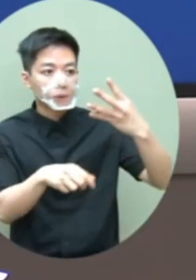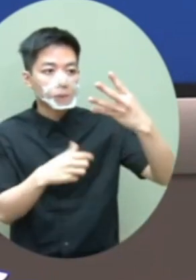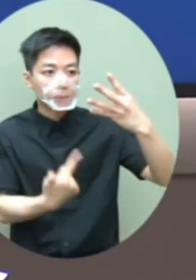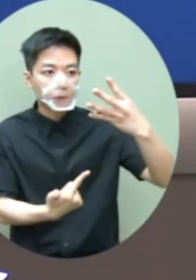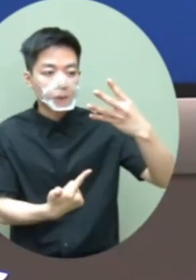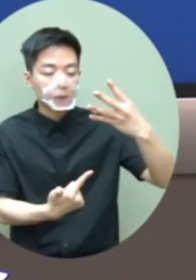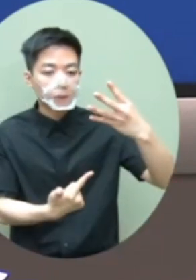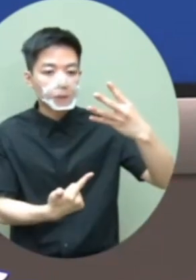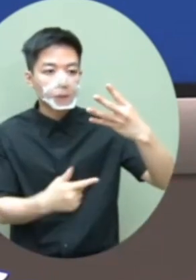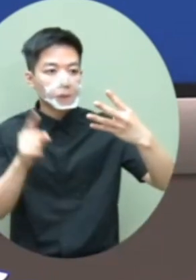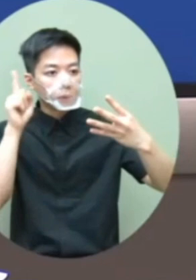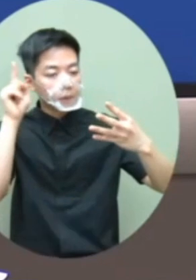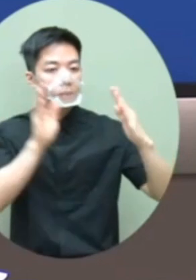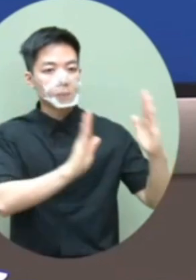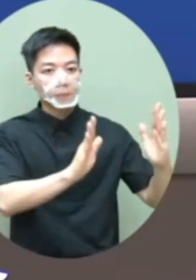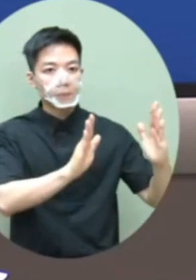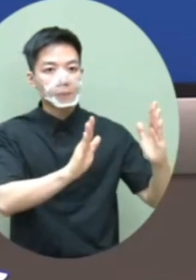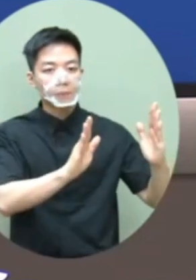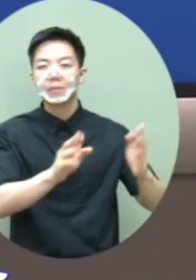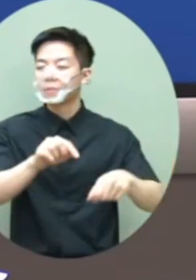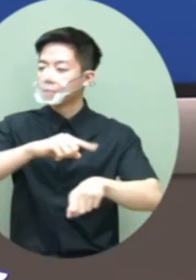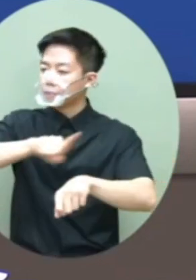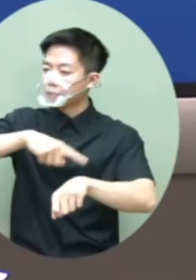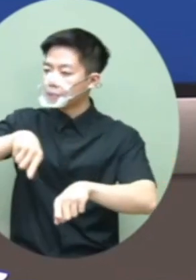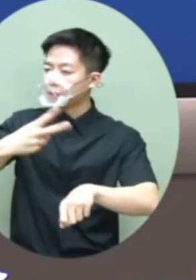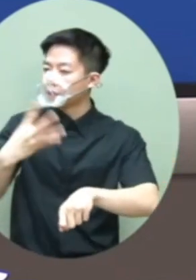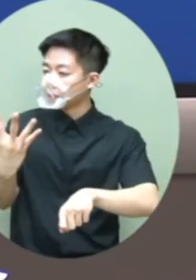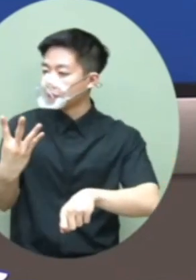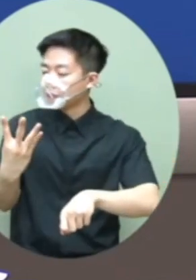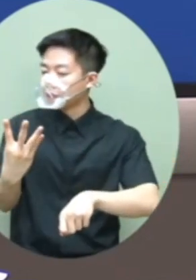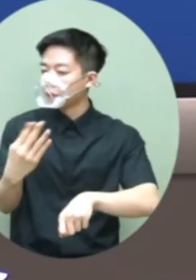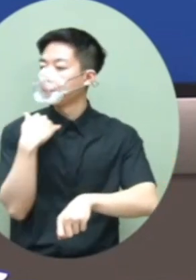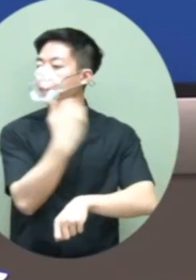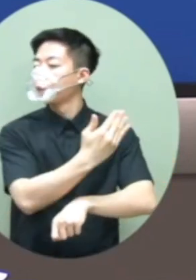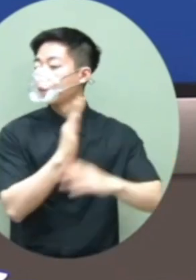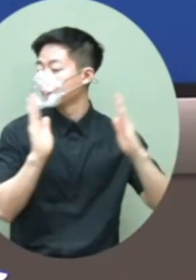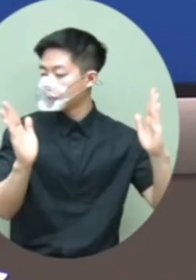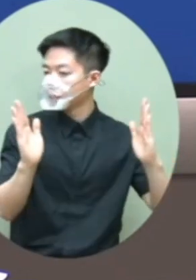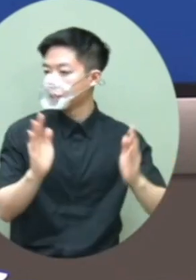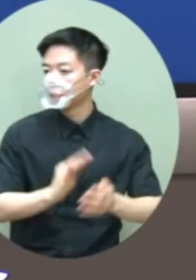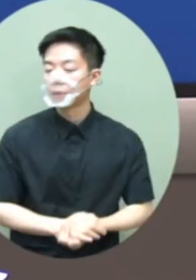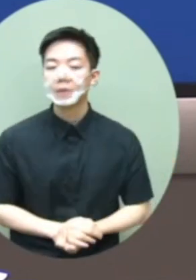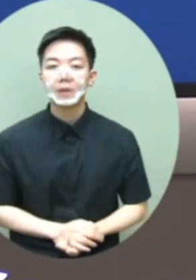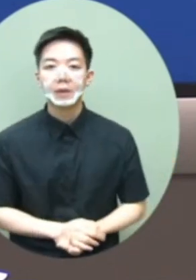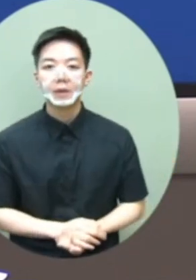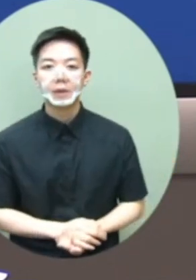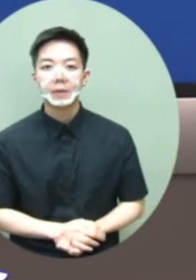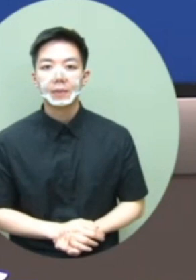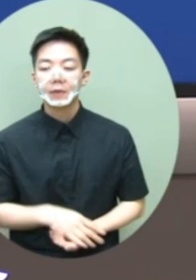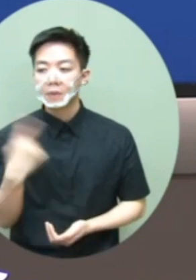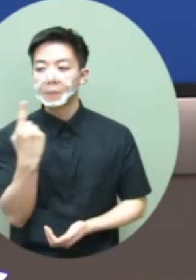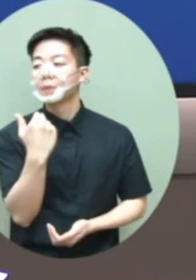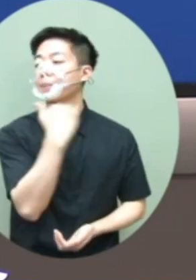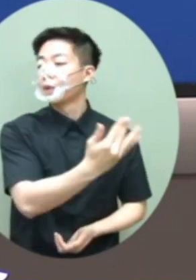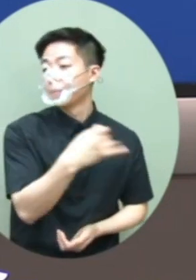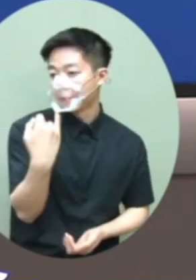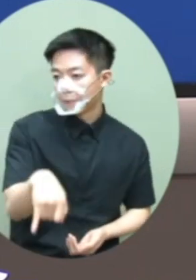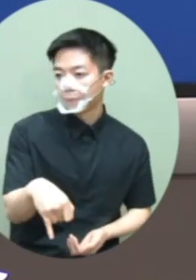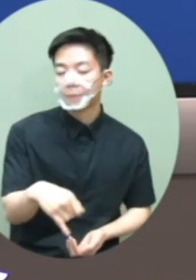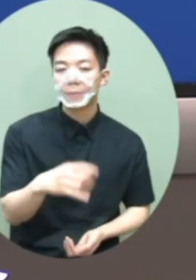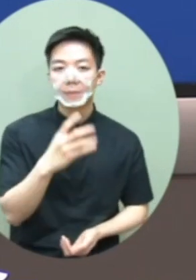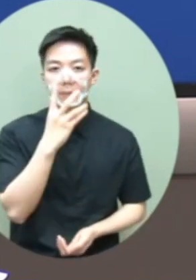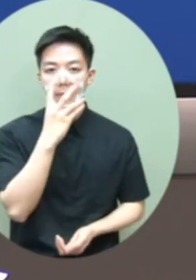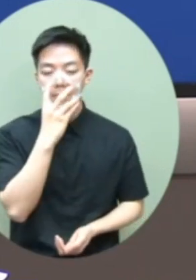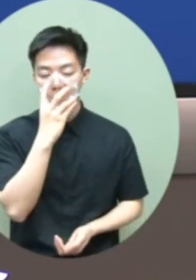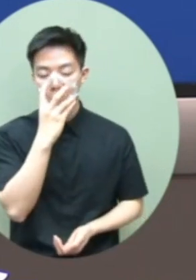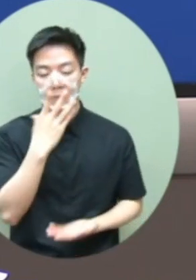日，但因為它有24小時情報嘛，所以這個未必已經是今天下午4點半公布，因為快